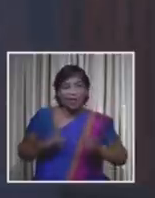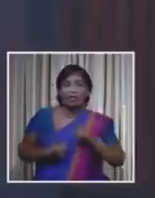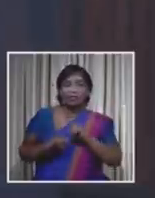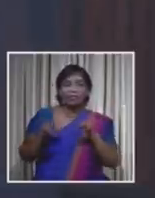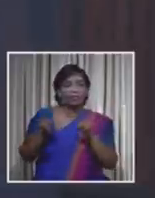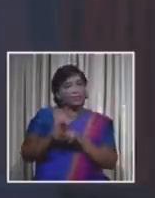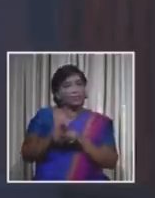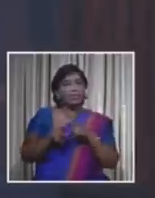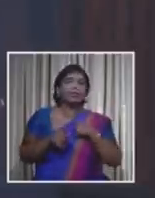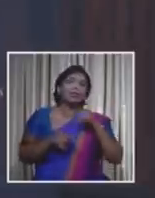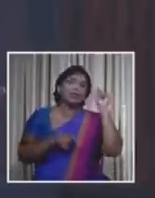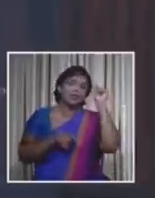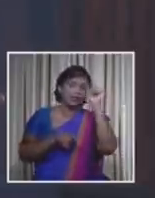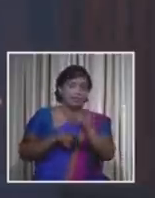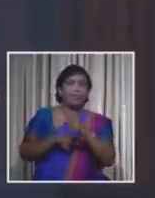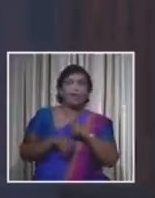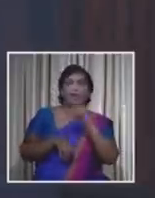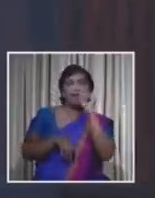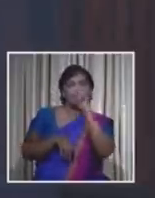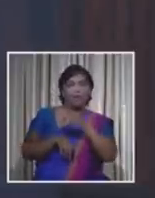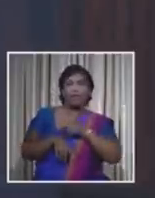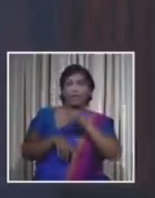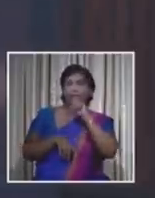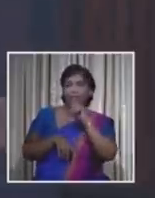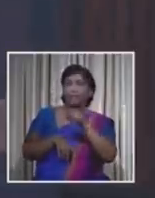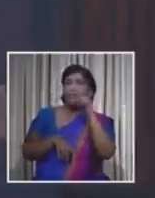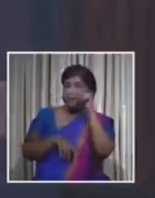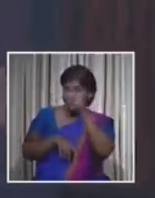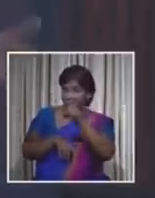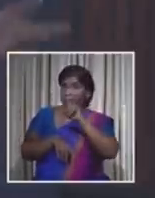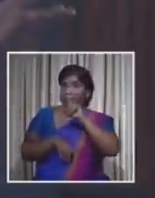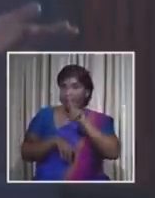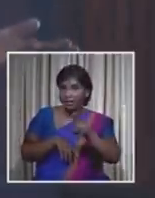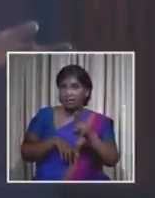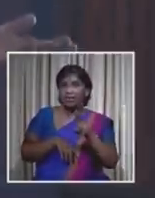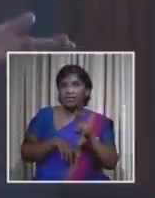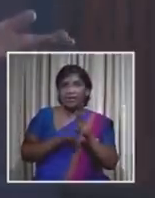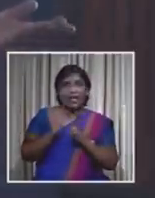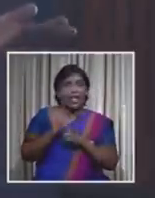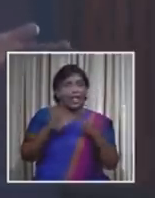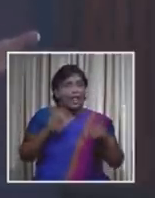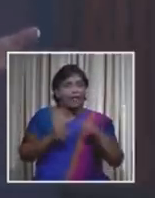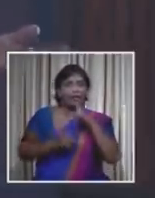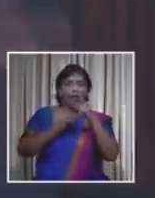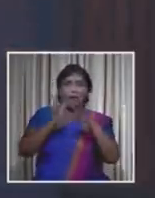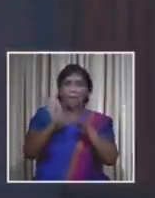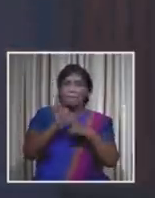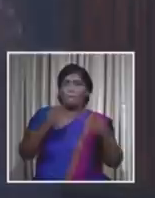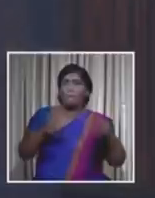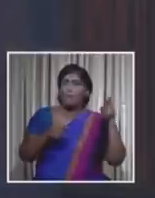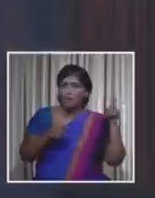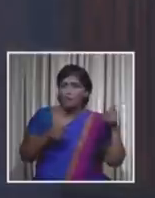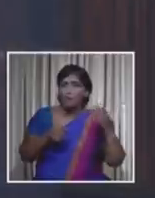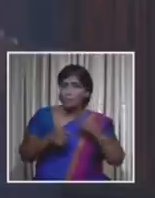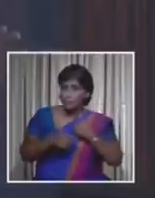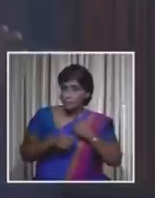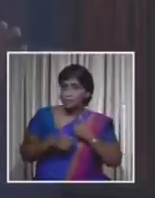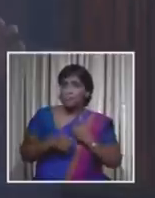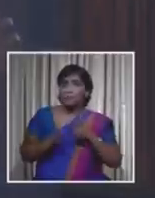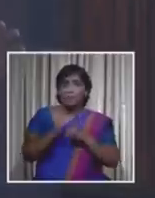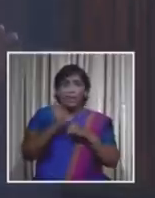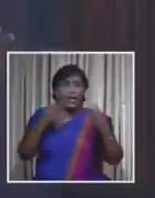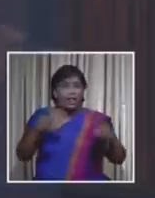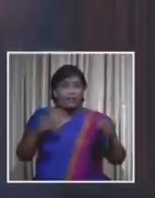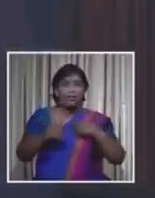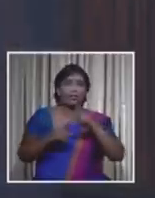ඒ නිසා මම එතුමියගේ නම පාවිච්චි කරලා ඇහුවා ඔබතුමිය කියලා තිබුණා එළවලු කතාවක් පොලේ තිබුණෝ මම එළවලු ගැන